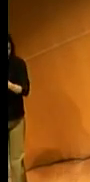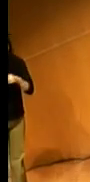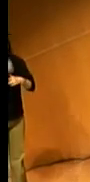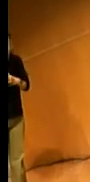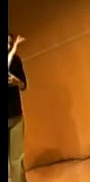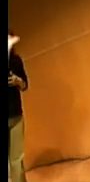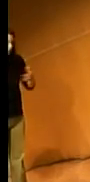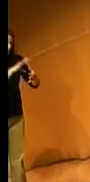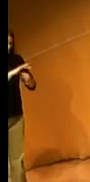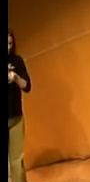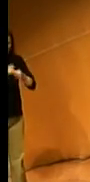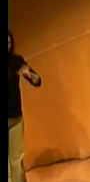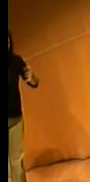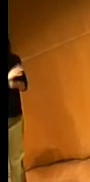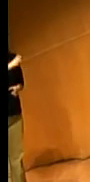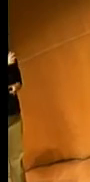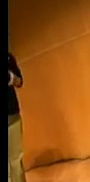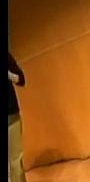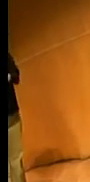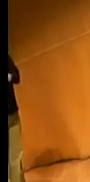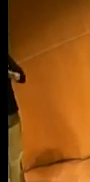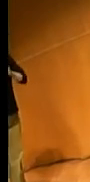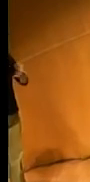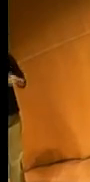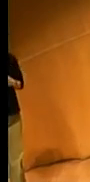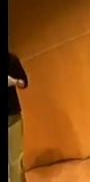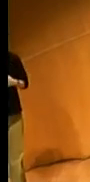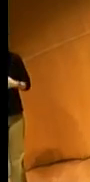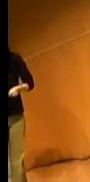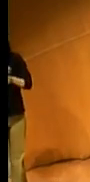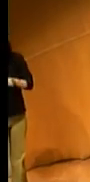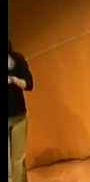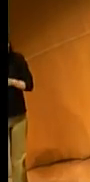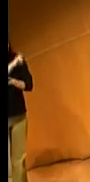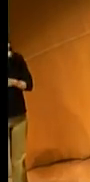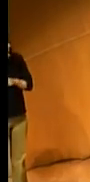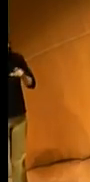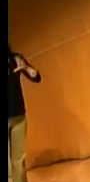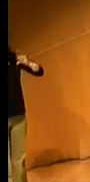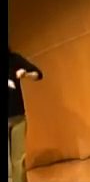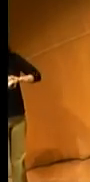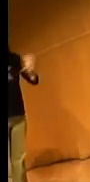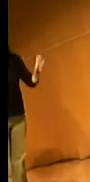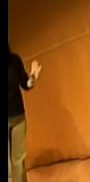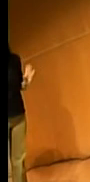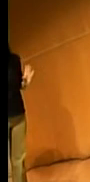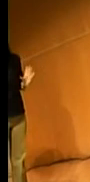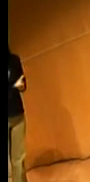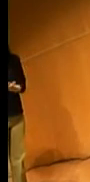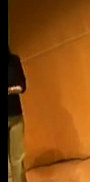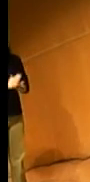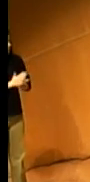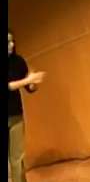qui est très, très, très, très difficile, parce qu'elles ont du mal à se positionner à ce